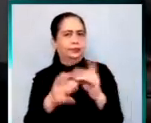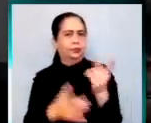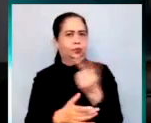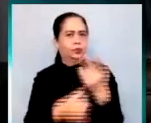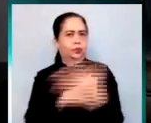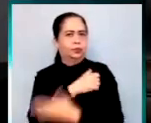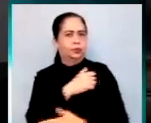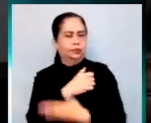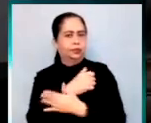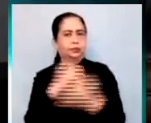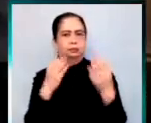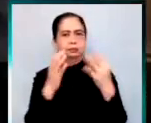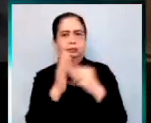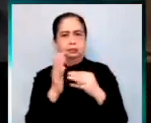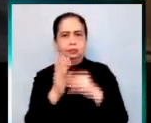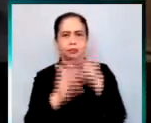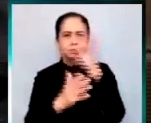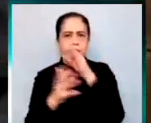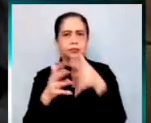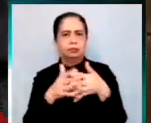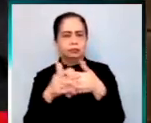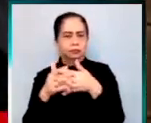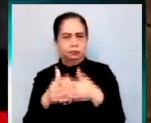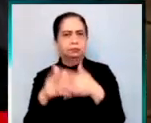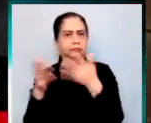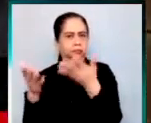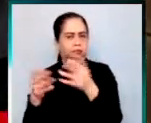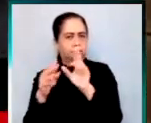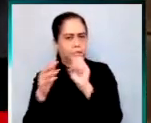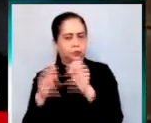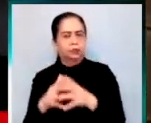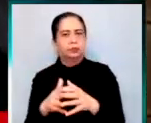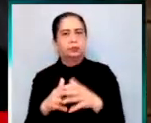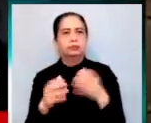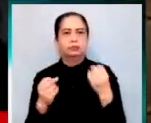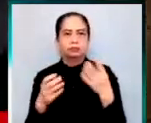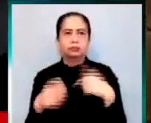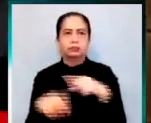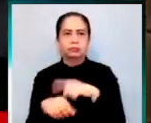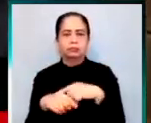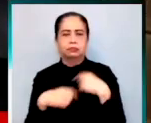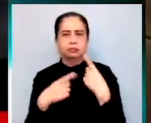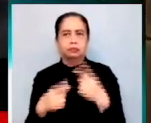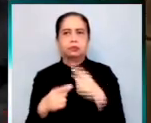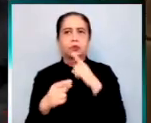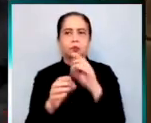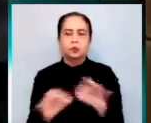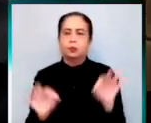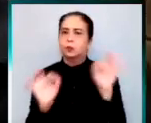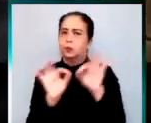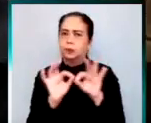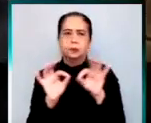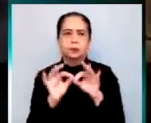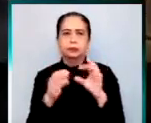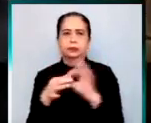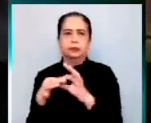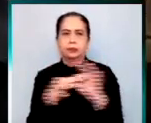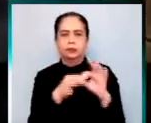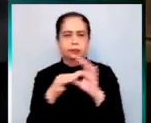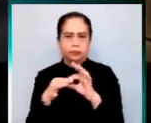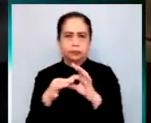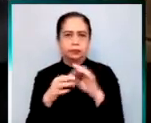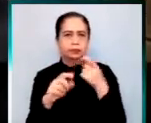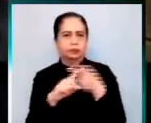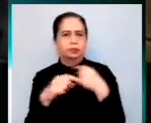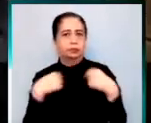ng milyong-milyong Filipino-American. We've had some rocky times, but the fact is it's a critical, critical relationship from our perspective.